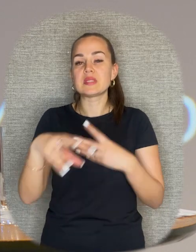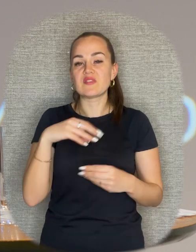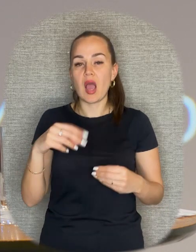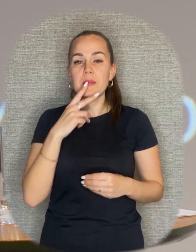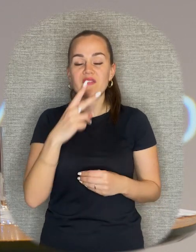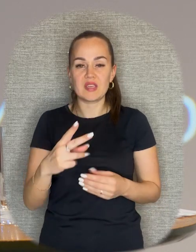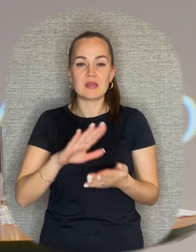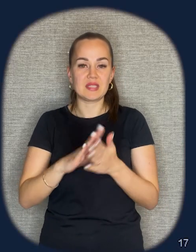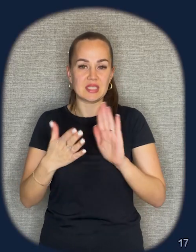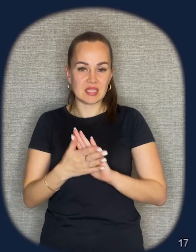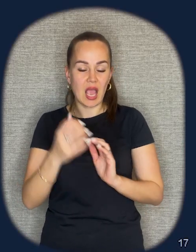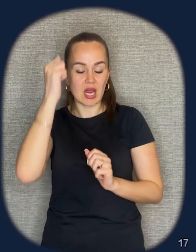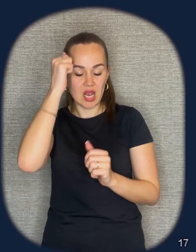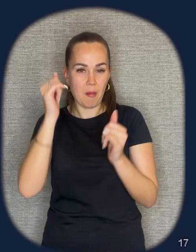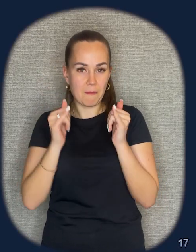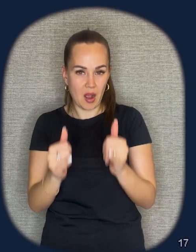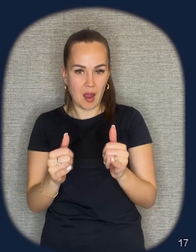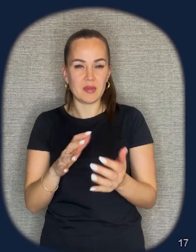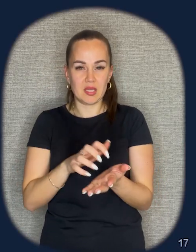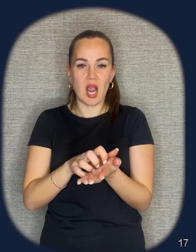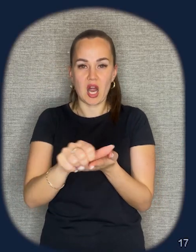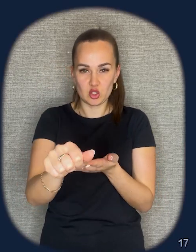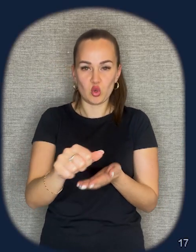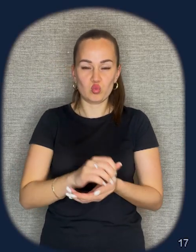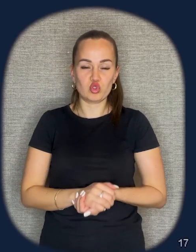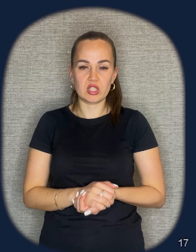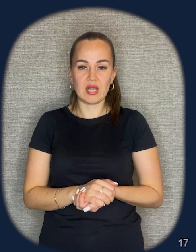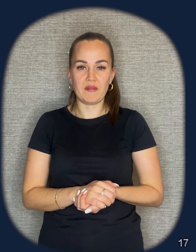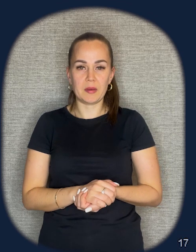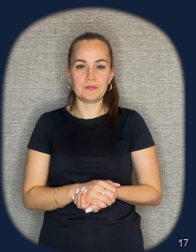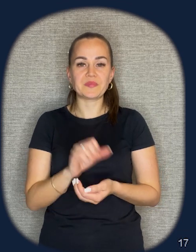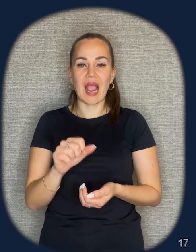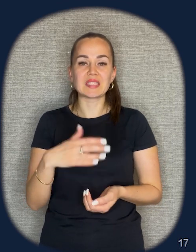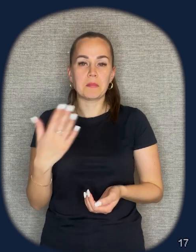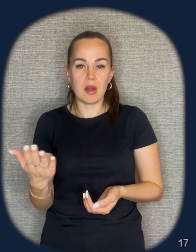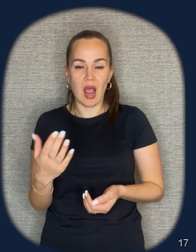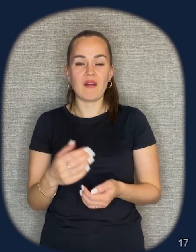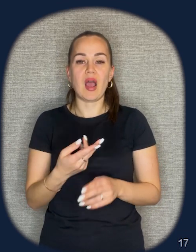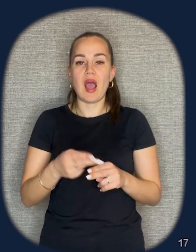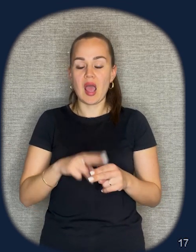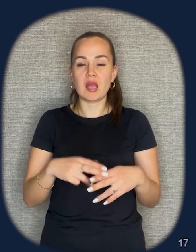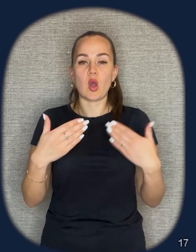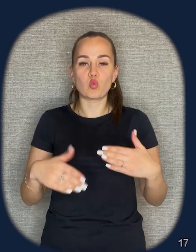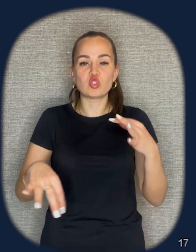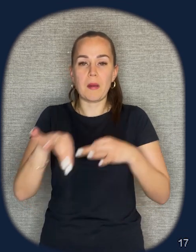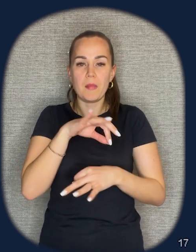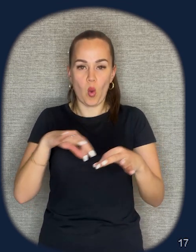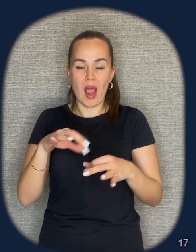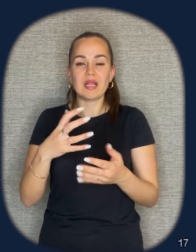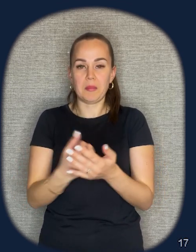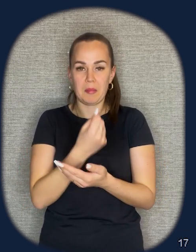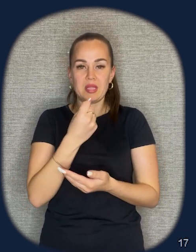фугасного снаряда и здесь мы с вами видим состояние памятника разрушенного А